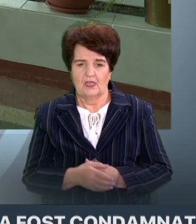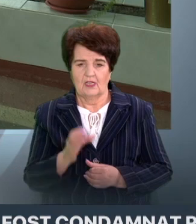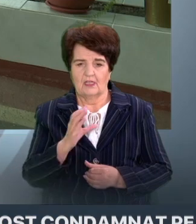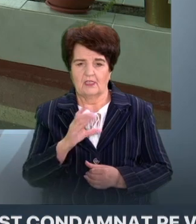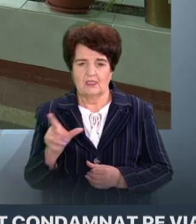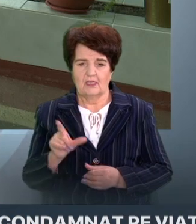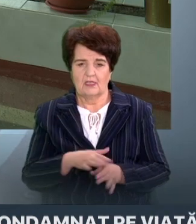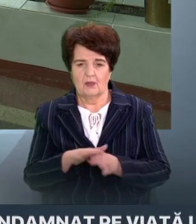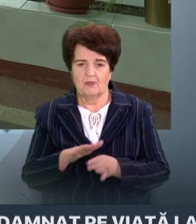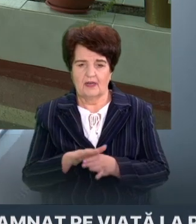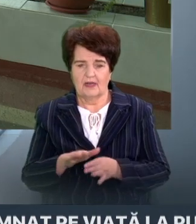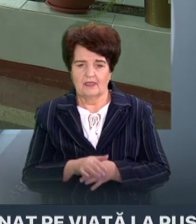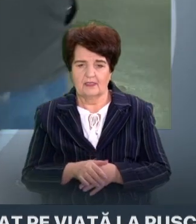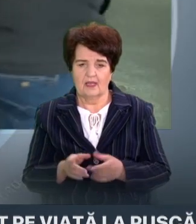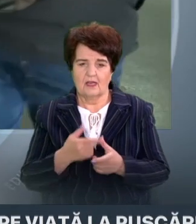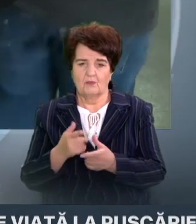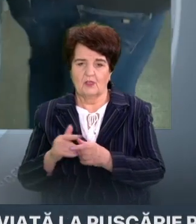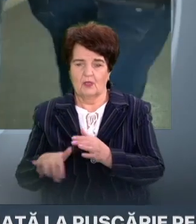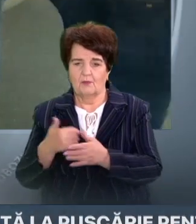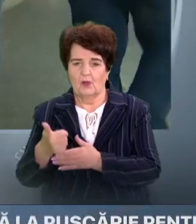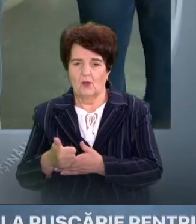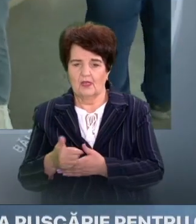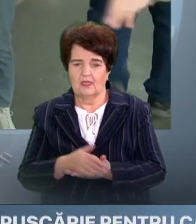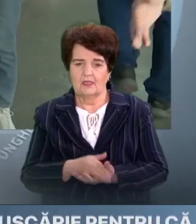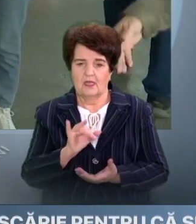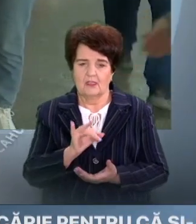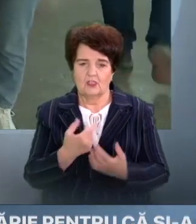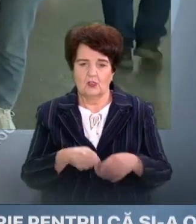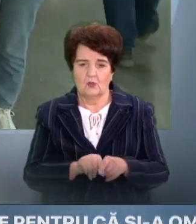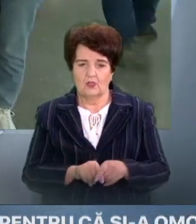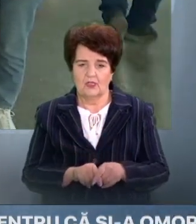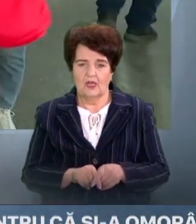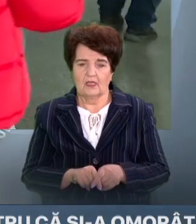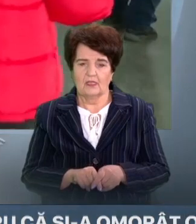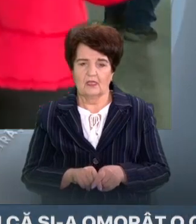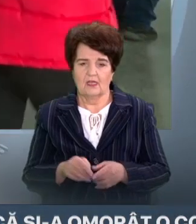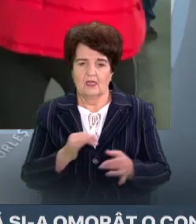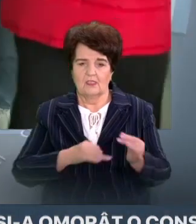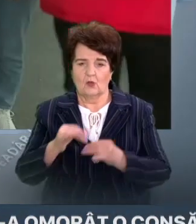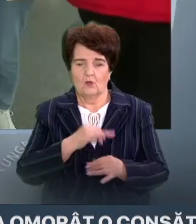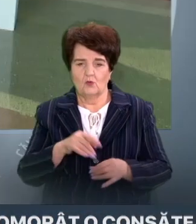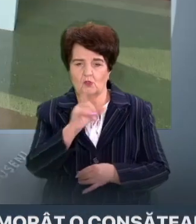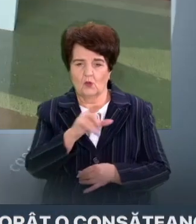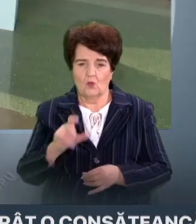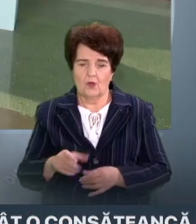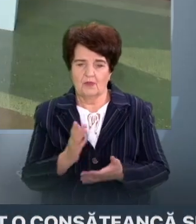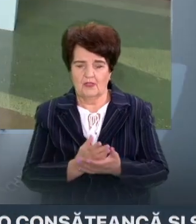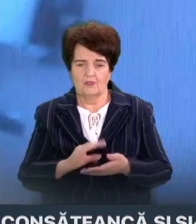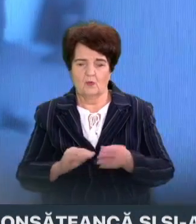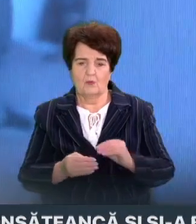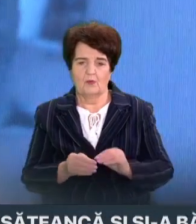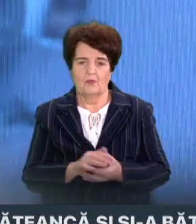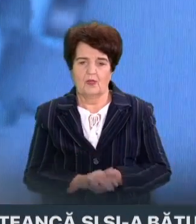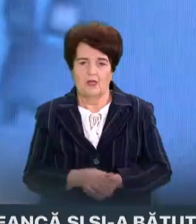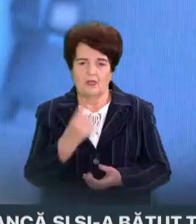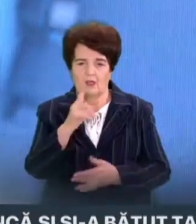să îndeplinească anumite priorități și totodată să comunice eficient cu cetățenii, pentru că asta la fel este o problemă. Și